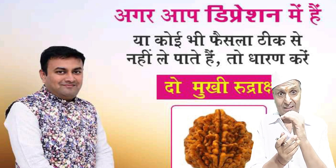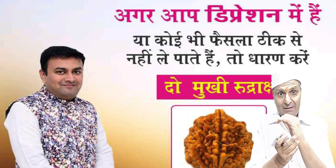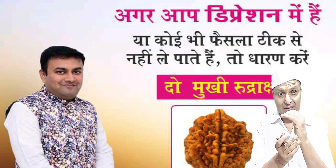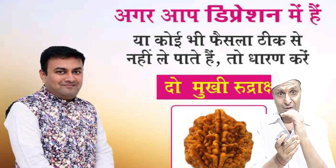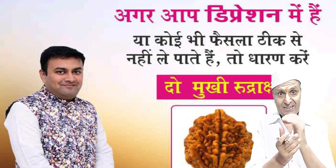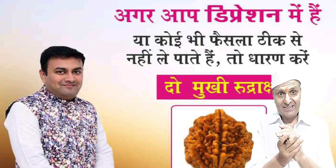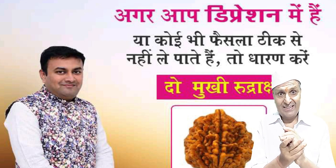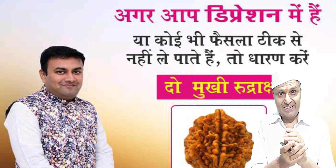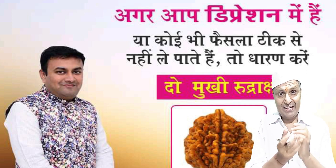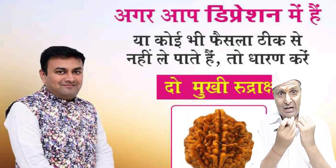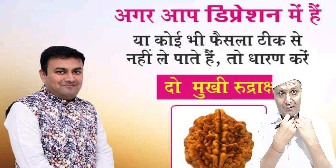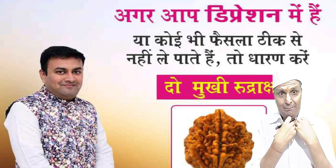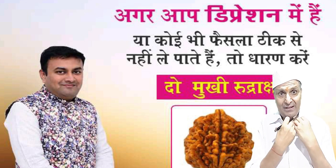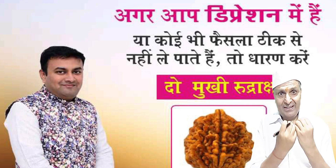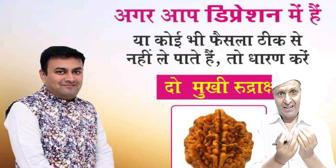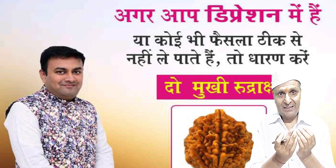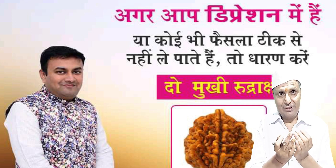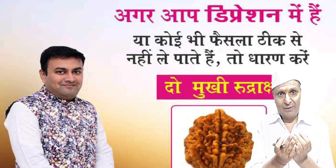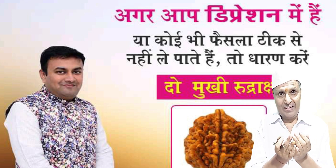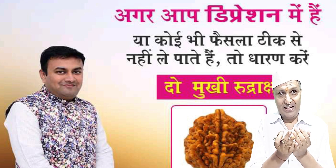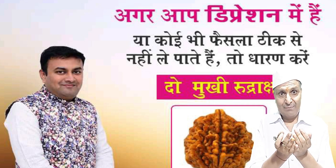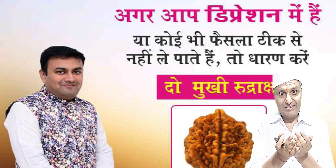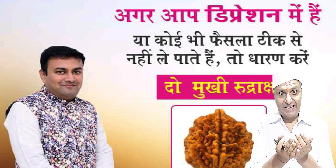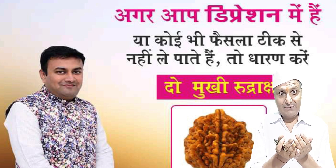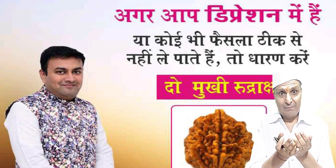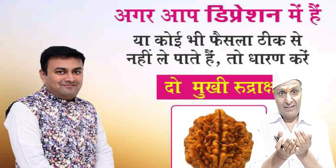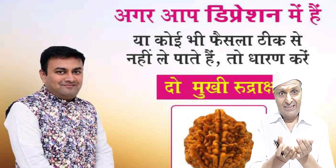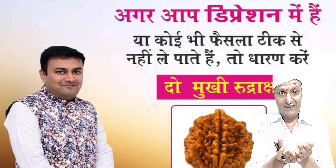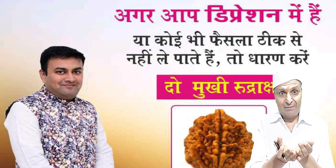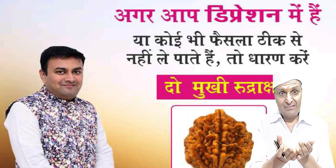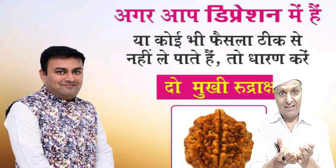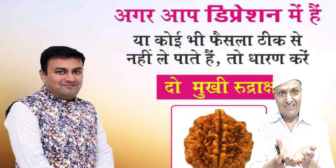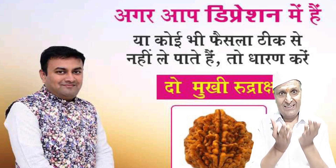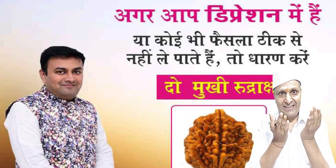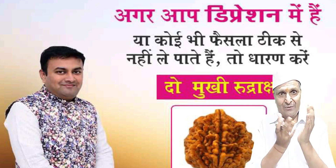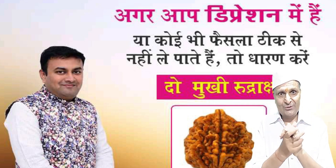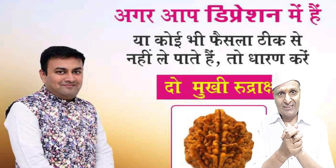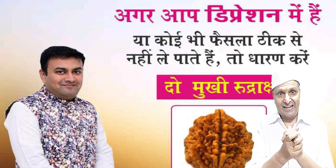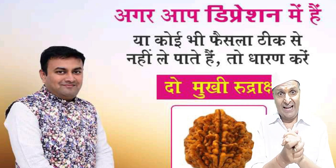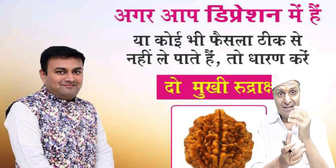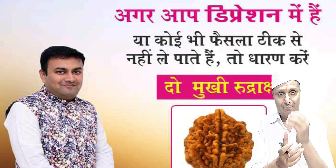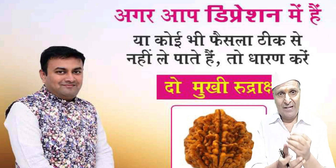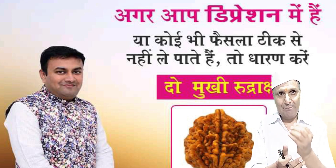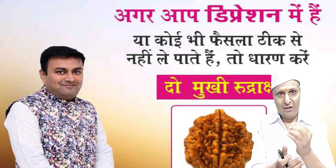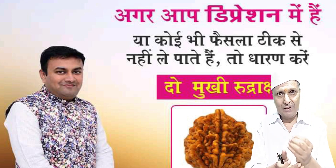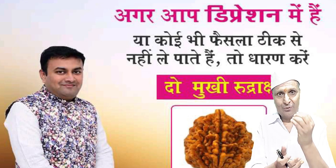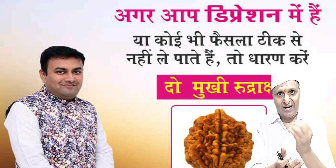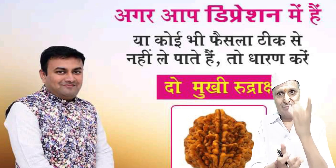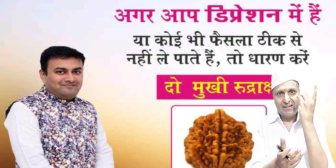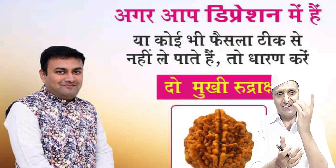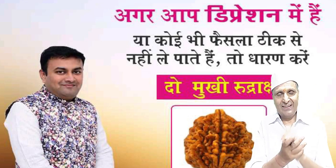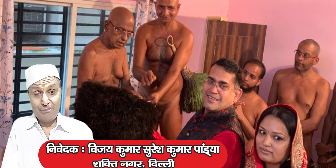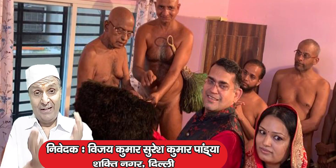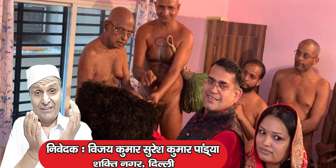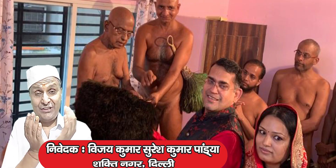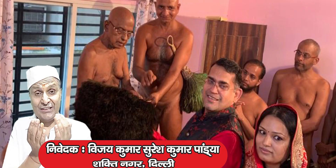अगली पीढ़ी का मत विश्वास कीजिए, अपनी पीढ़ी के अंतिम दिनों में हम जैन धर्म की इसी तरह हम तिलांजलि देने की कोशिश कर रहे हैं, अपने ही पैरों पर कुल्हाड़ी